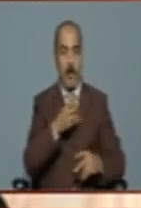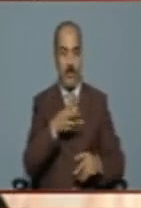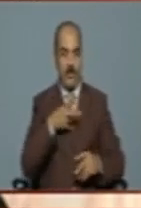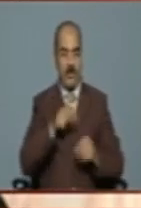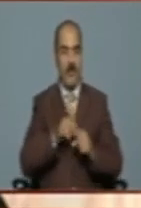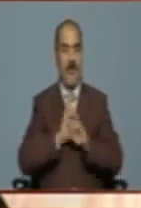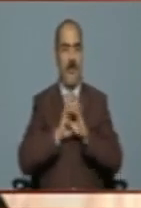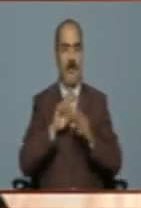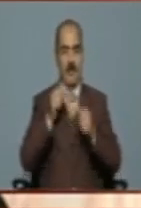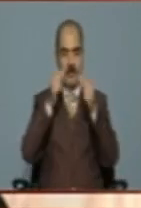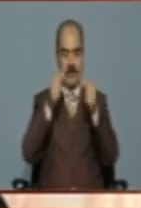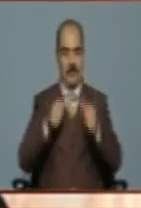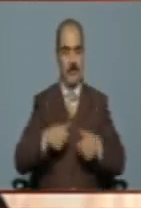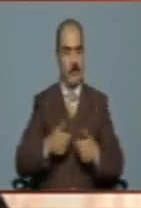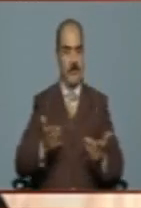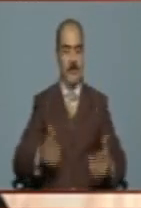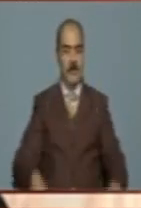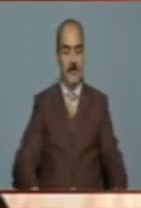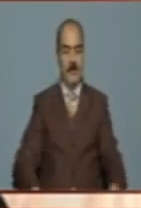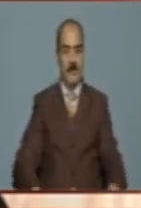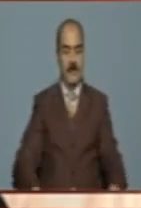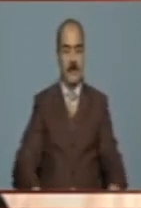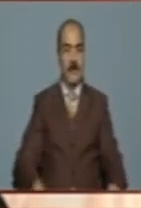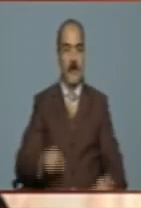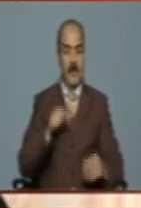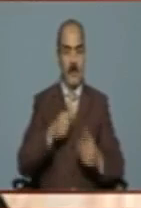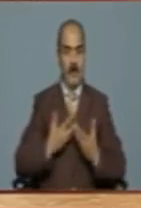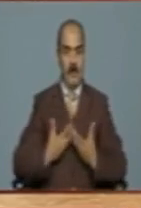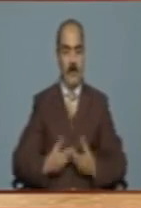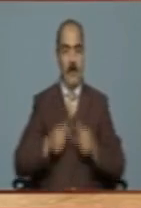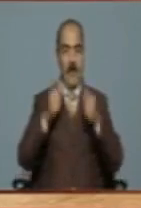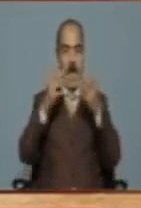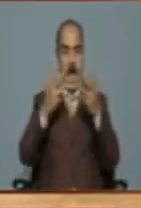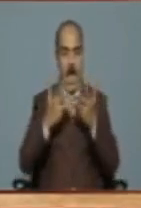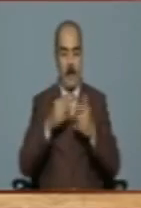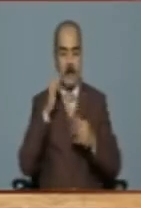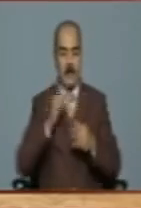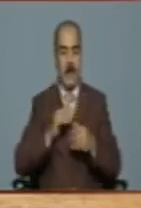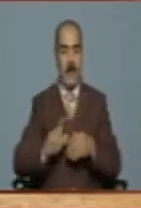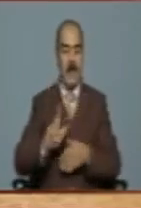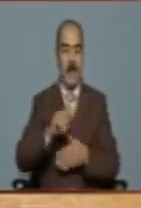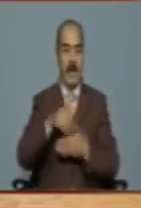محطته الأخيرة، حيث الإعلان عن نتيجة الاستحقاق الانتخابي